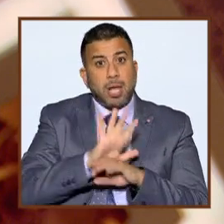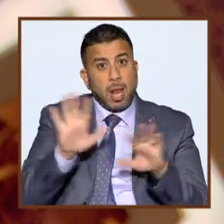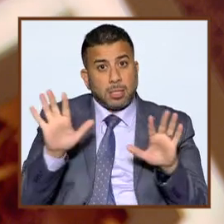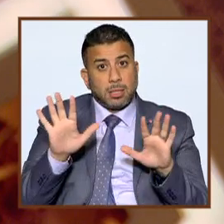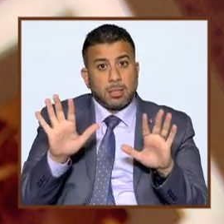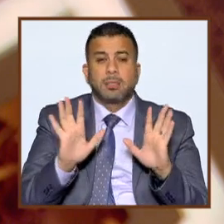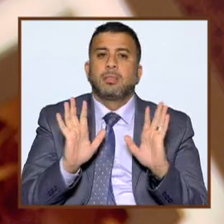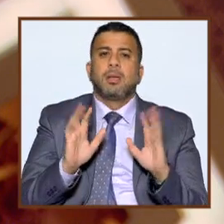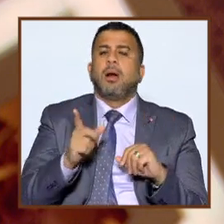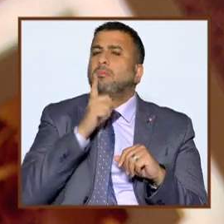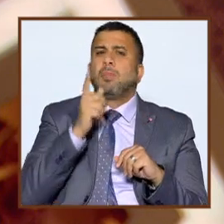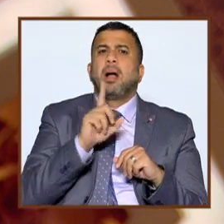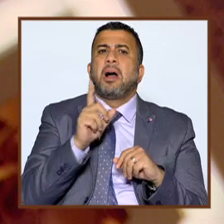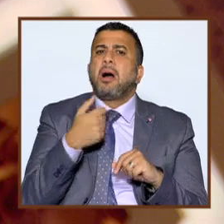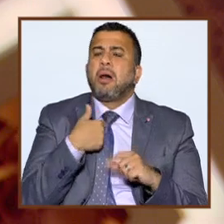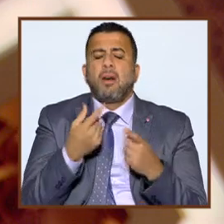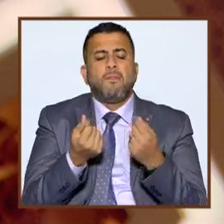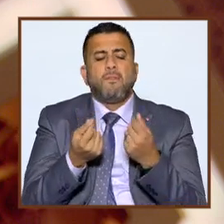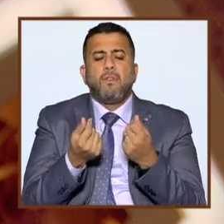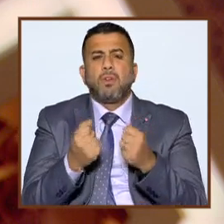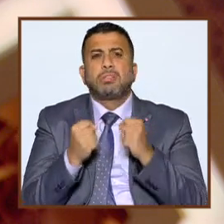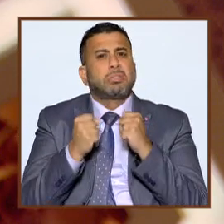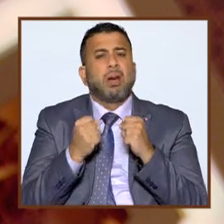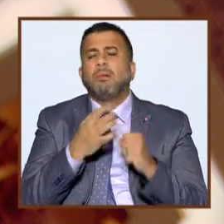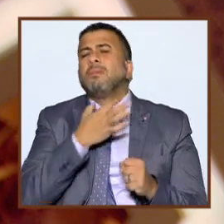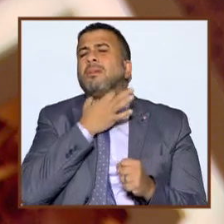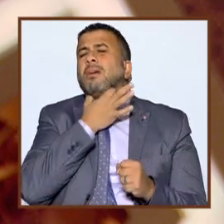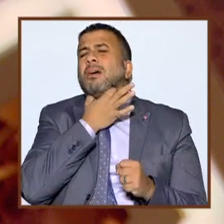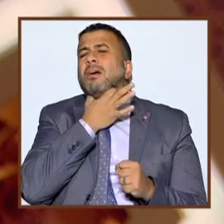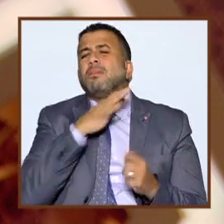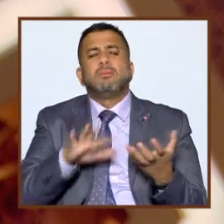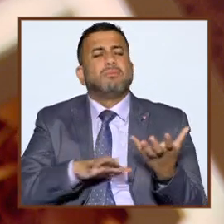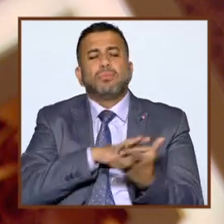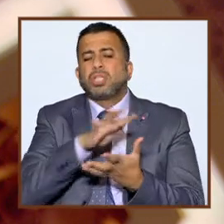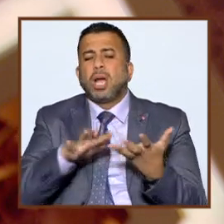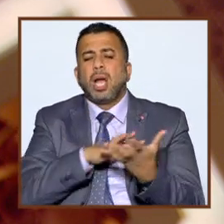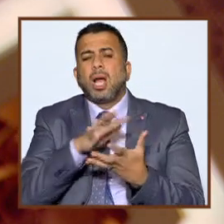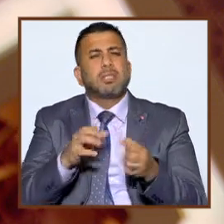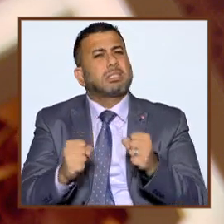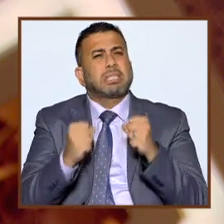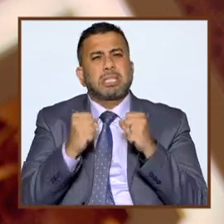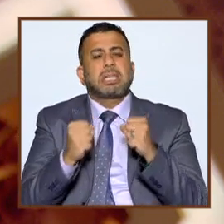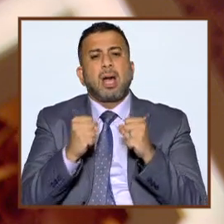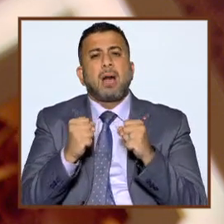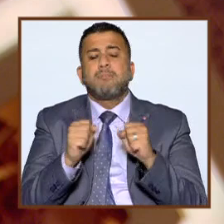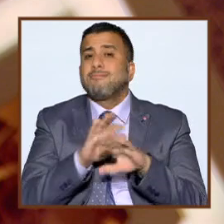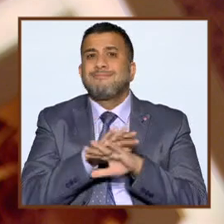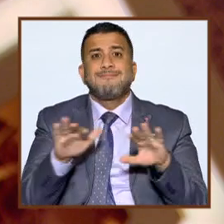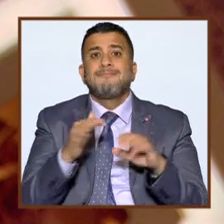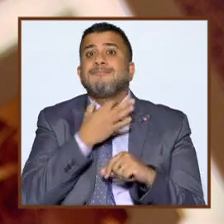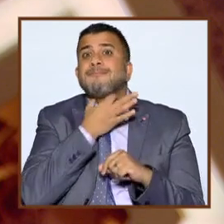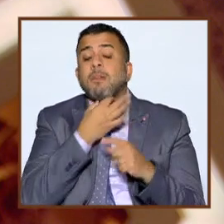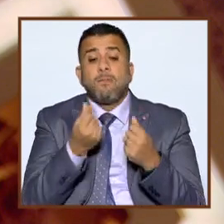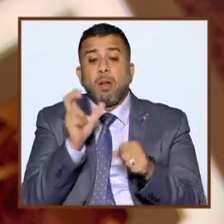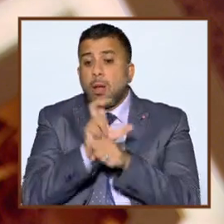لجائحة، تعرض مالك لجائحة سماوية أو لآفة أرضية، أو وصلت مرحلة دخلت